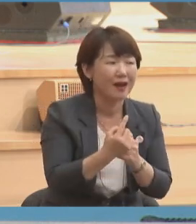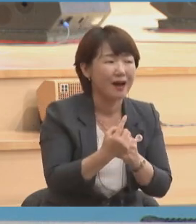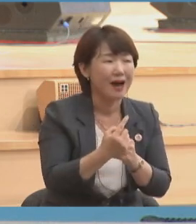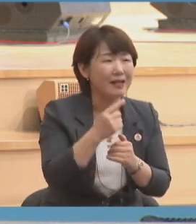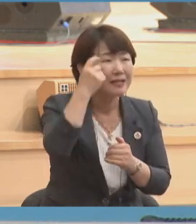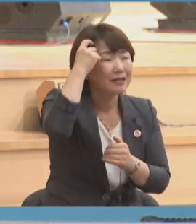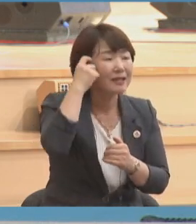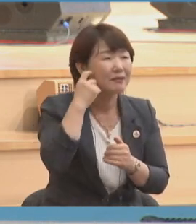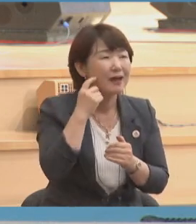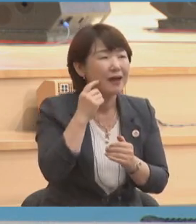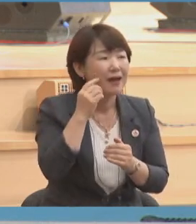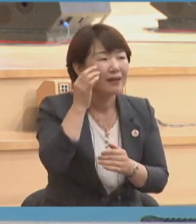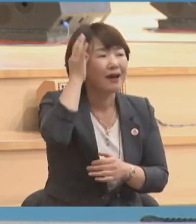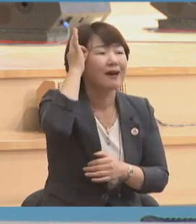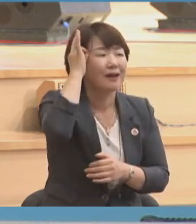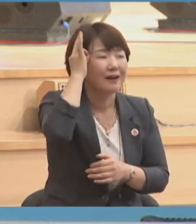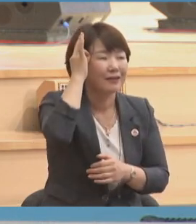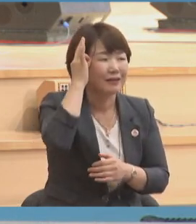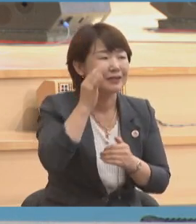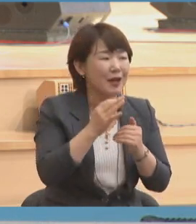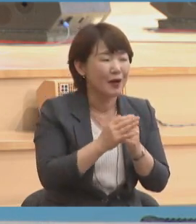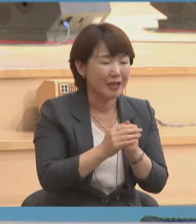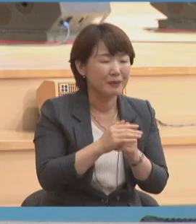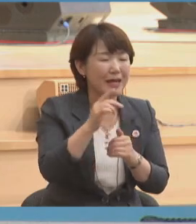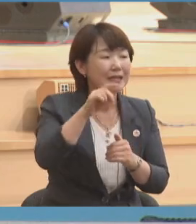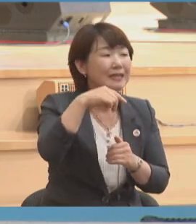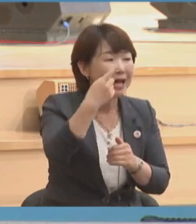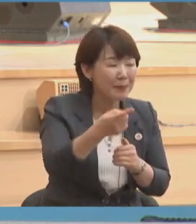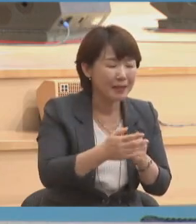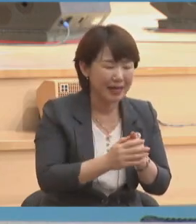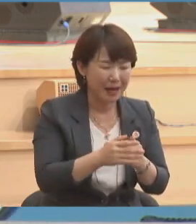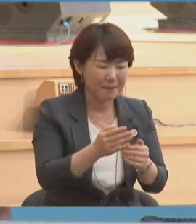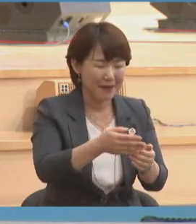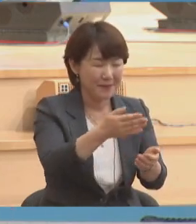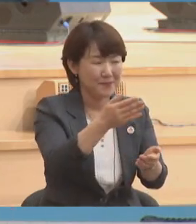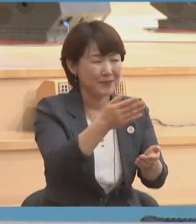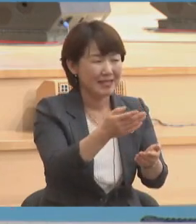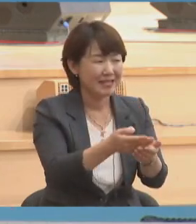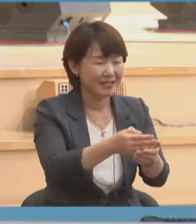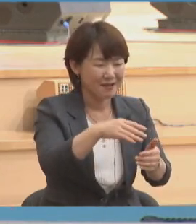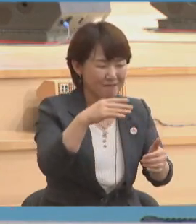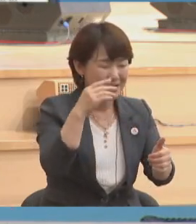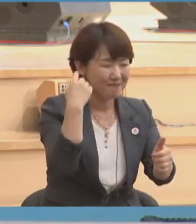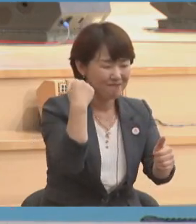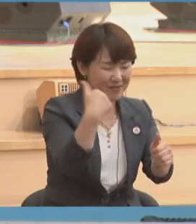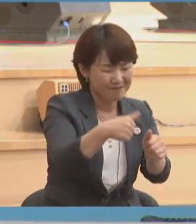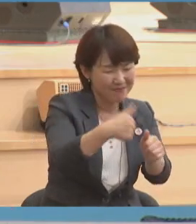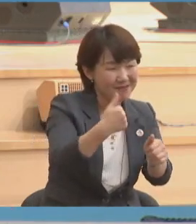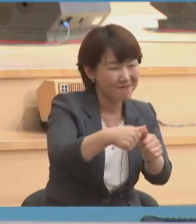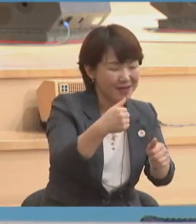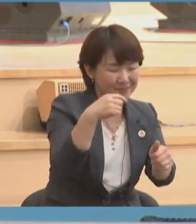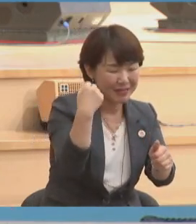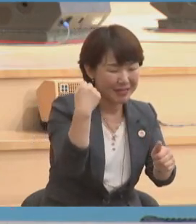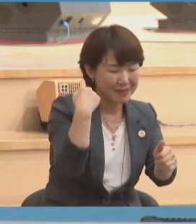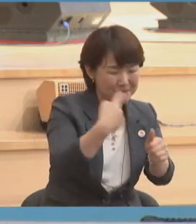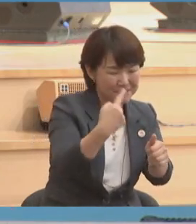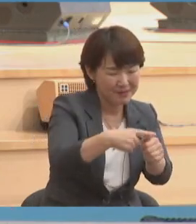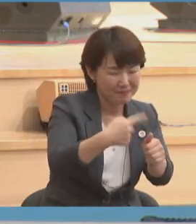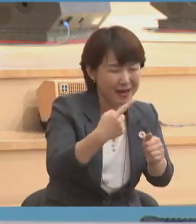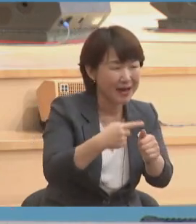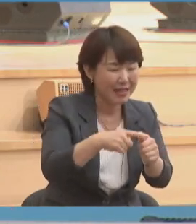그래서 나중입니다만은 그동안 막 비판하려고 읽었던 이 성경, 신학 서적, 경건